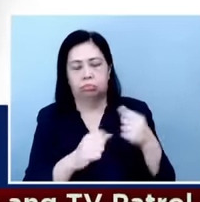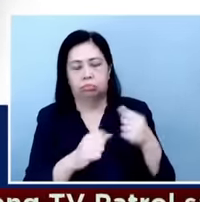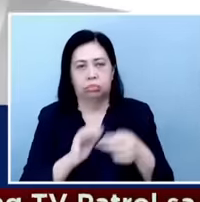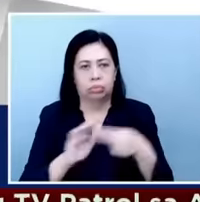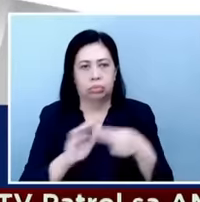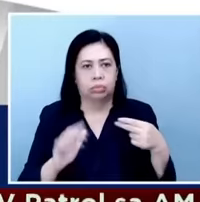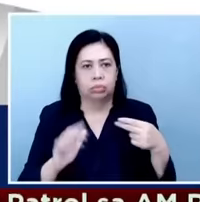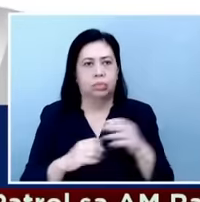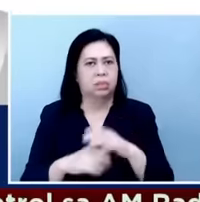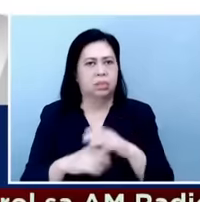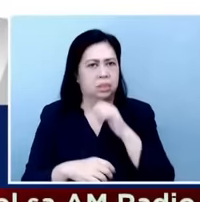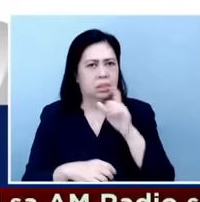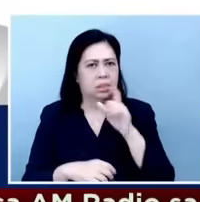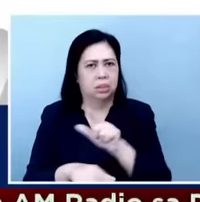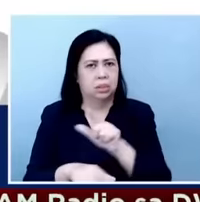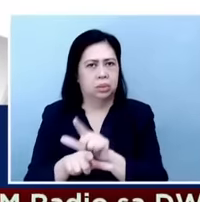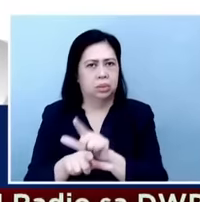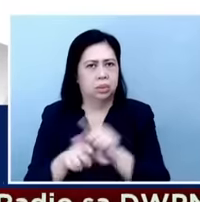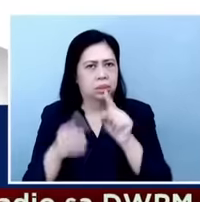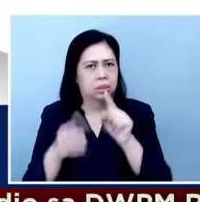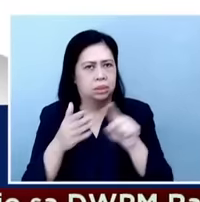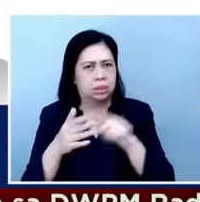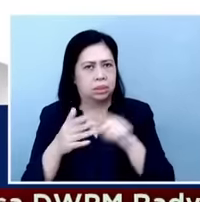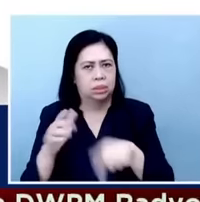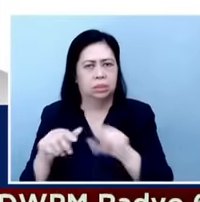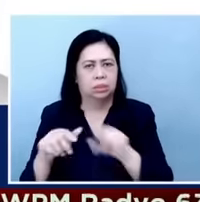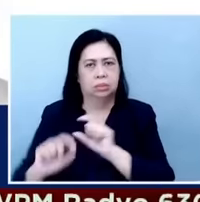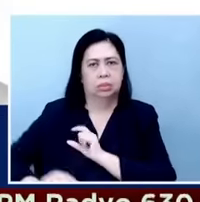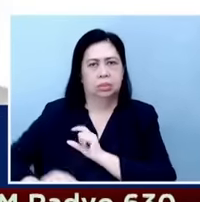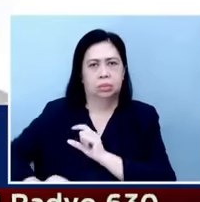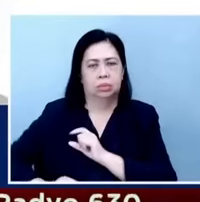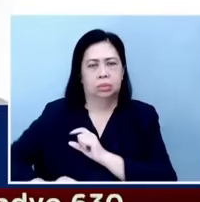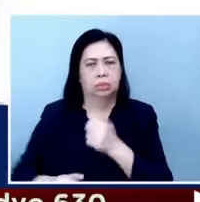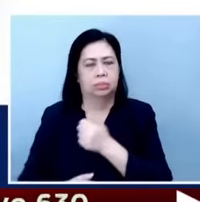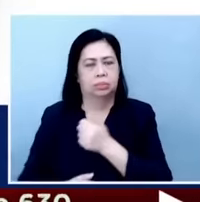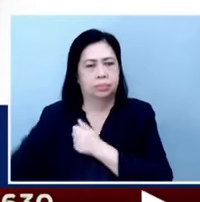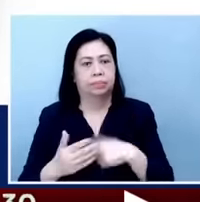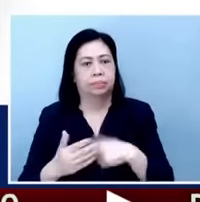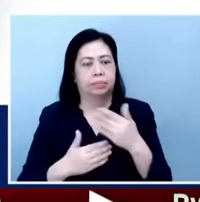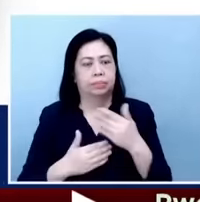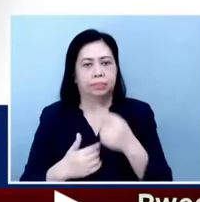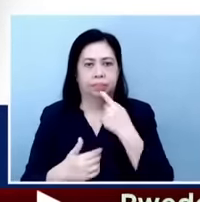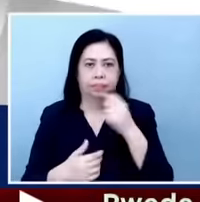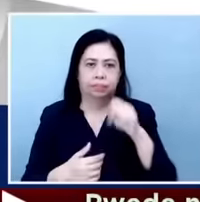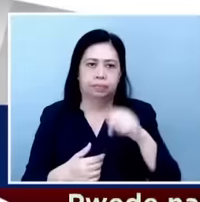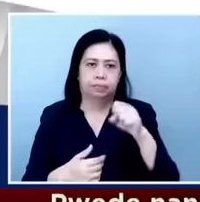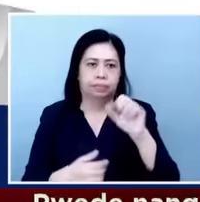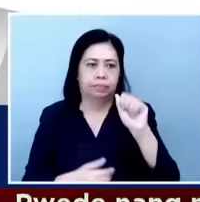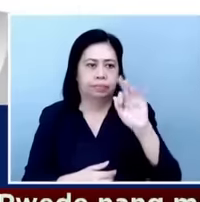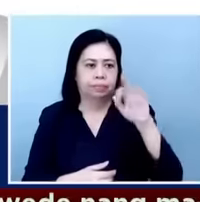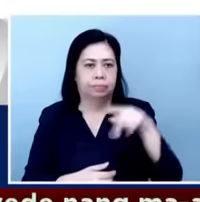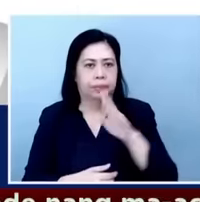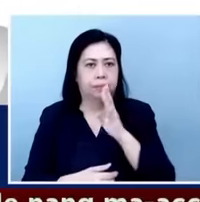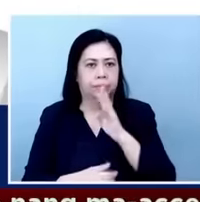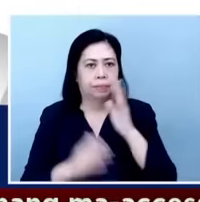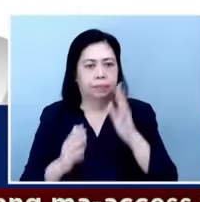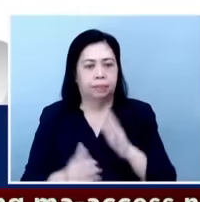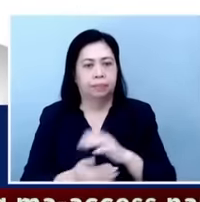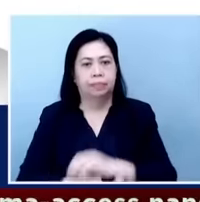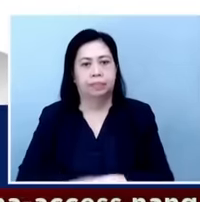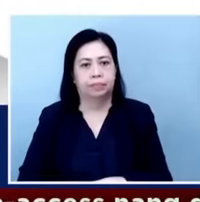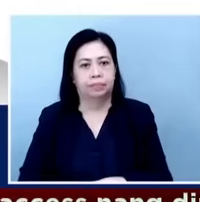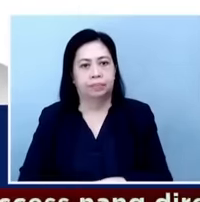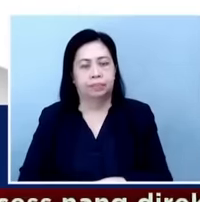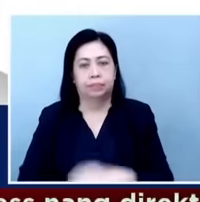kailangan ng loyalty check sa hanay ng PNP personnel. Samantala, kinumpirma ni AFP spokesperson Colonel